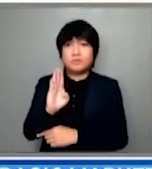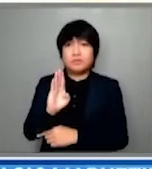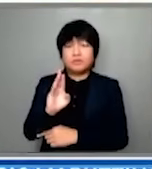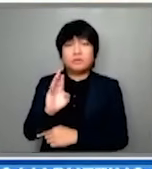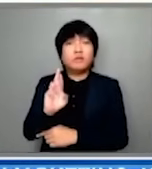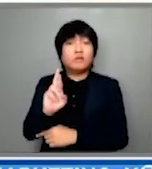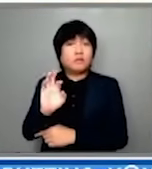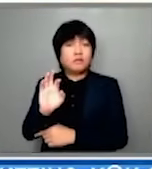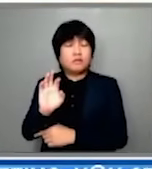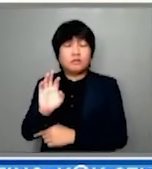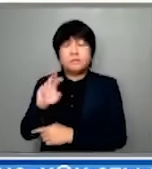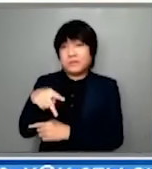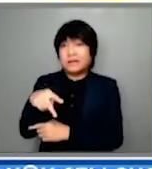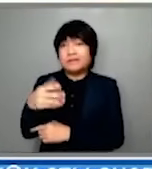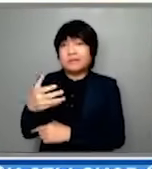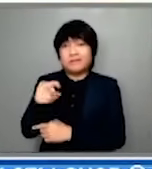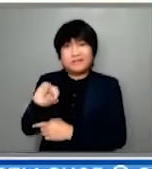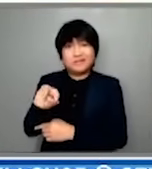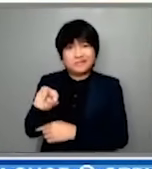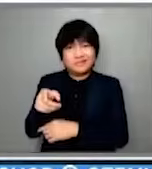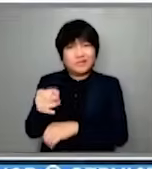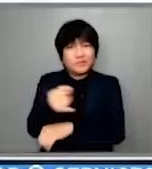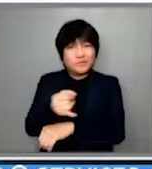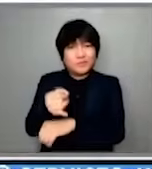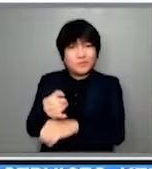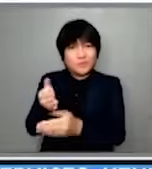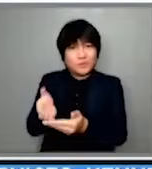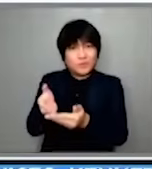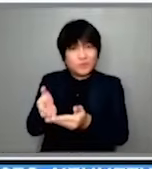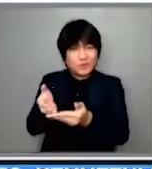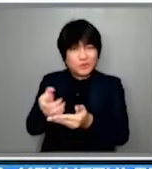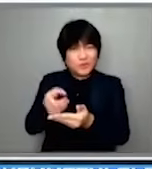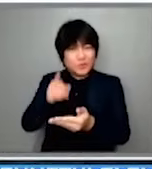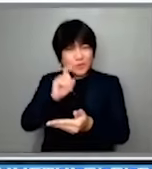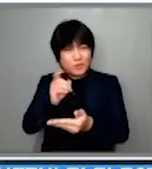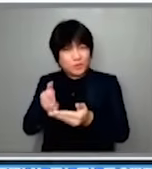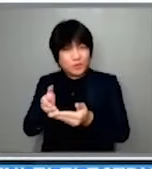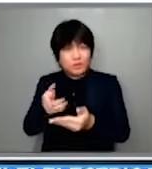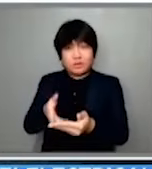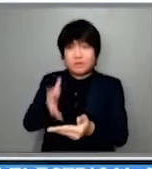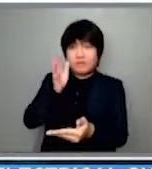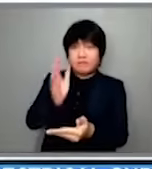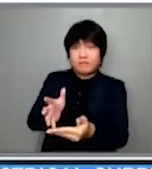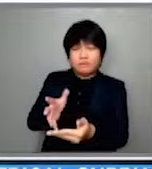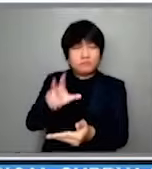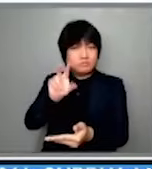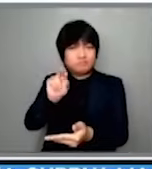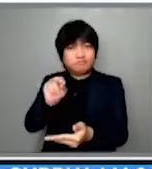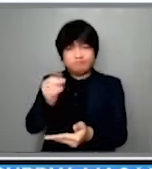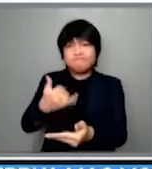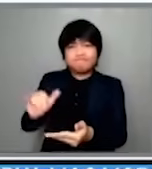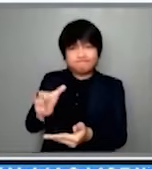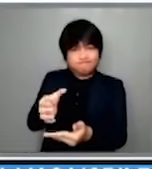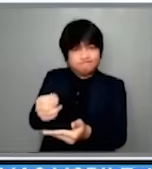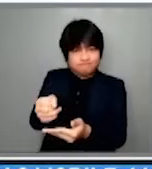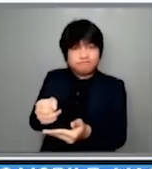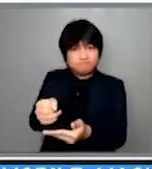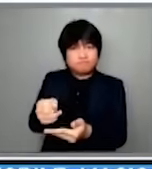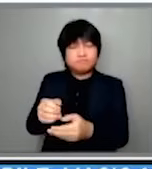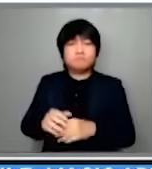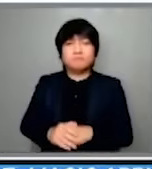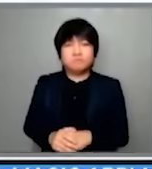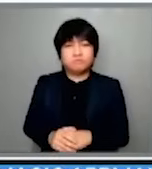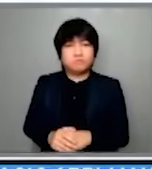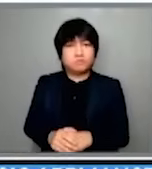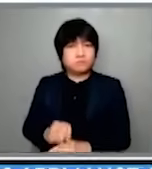Hindi po natin iiwan ang Ayungin Shoal. Ayon kay Browner, kailangan daw ng holistic approach kung paano